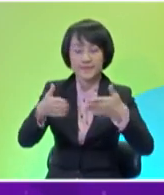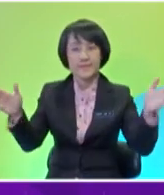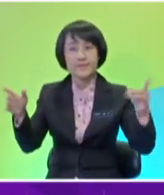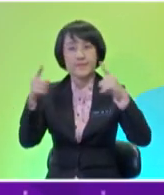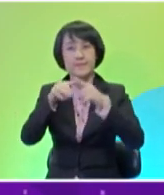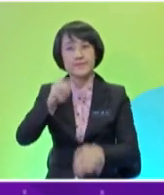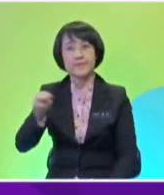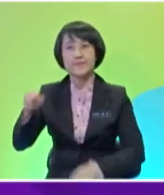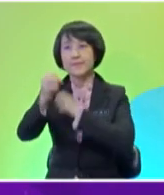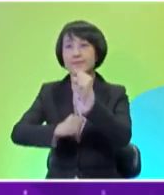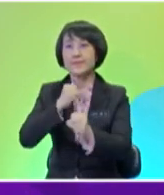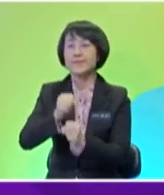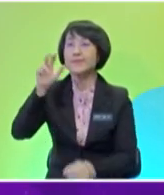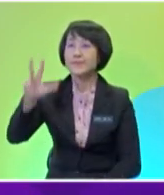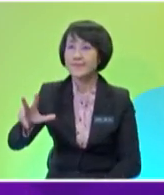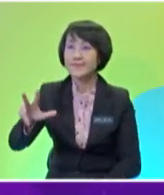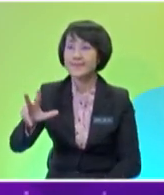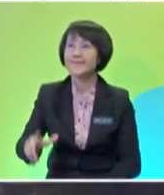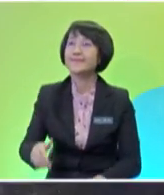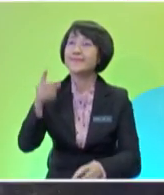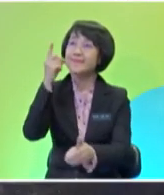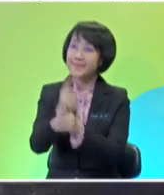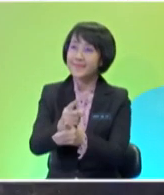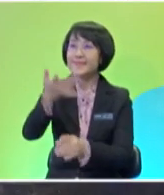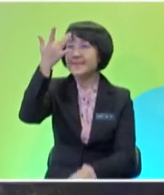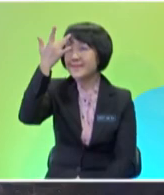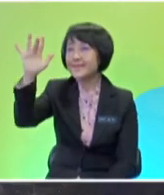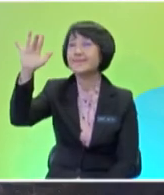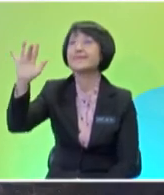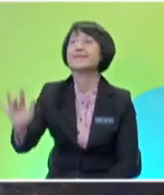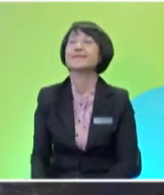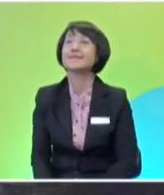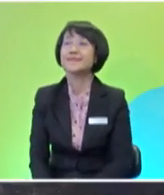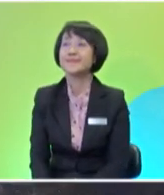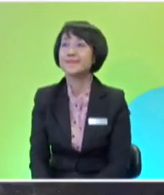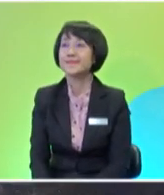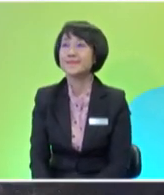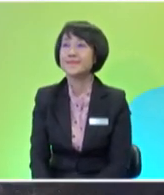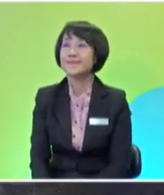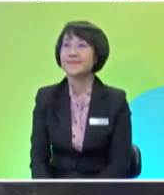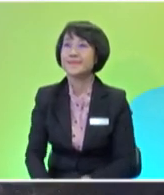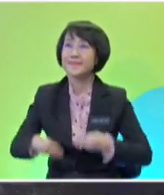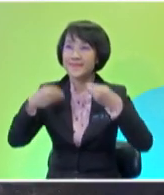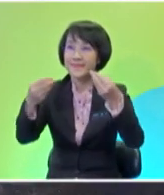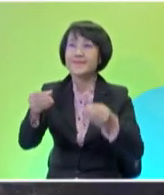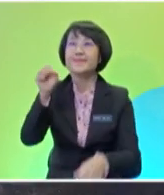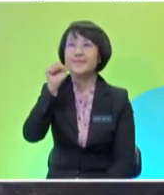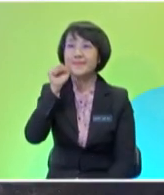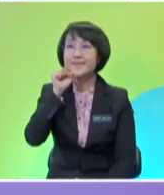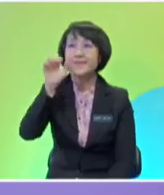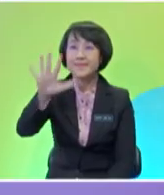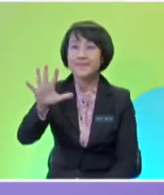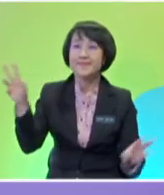murid tahun 3 betul pandainya jadi kita beri adik SIM 5